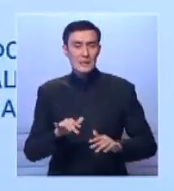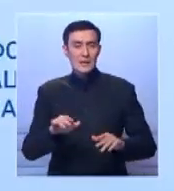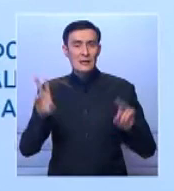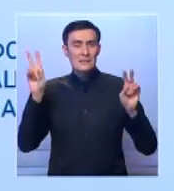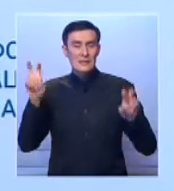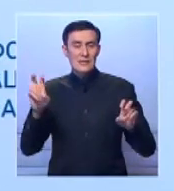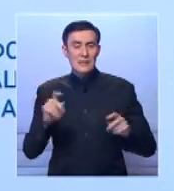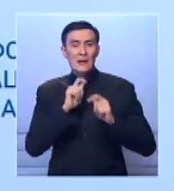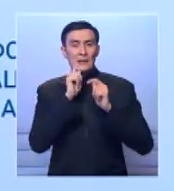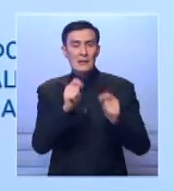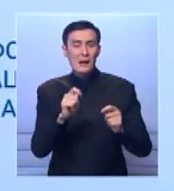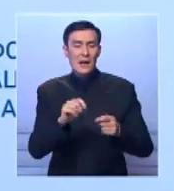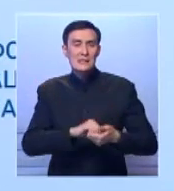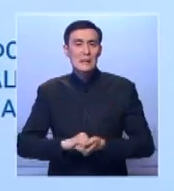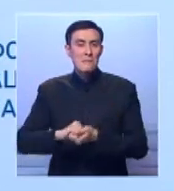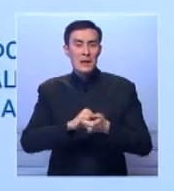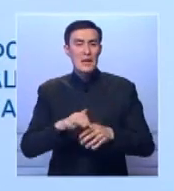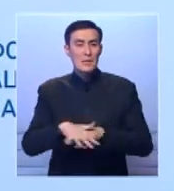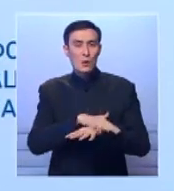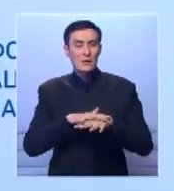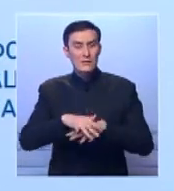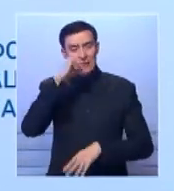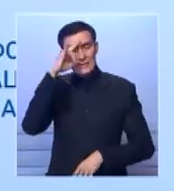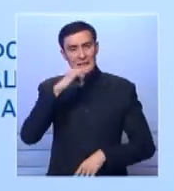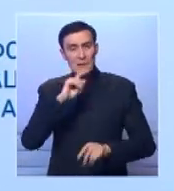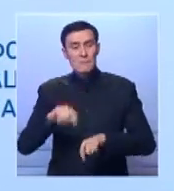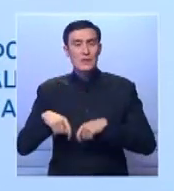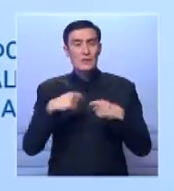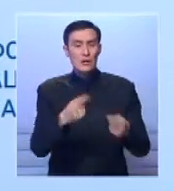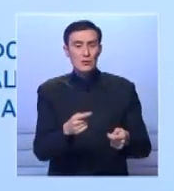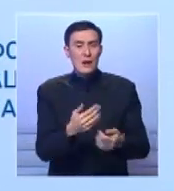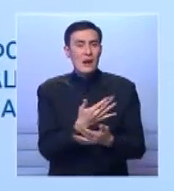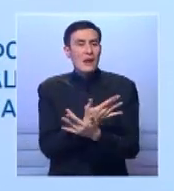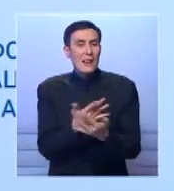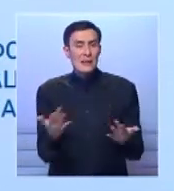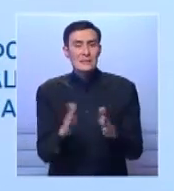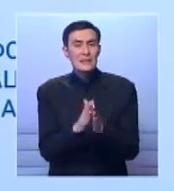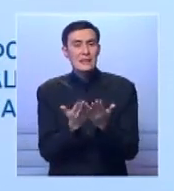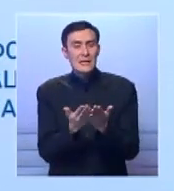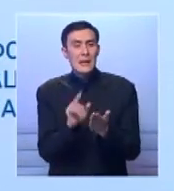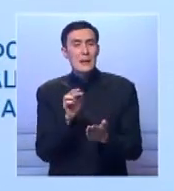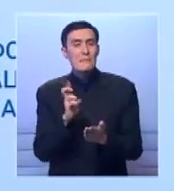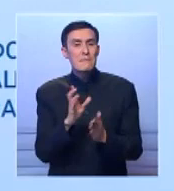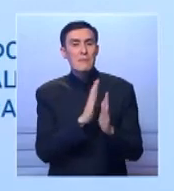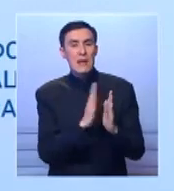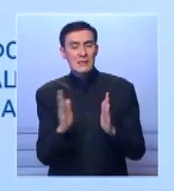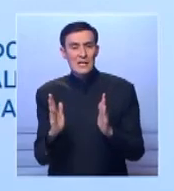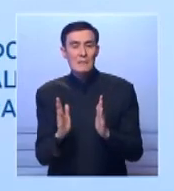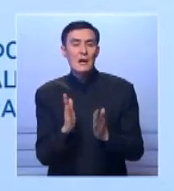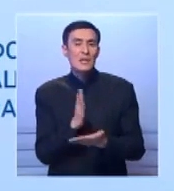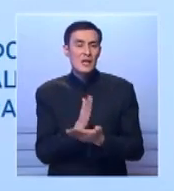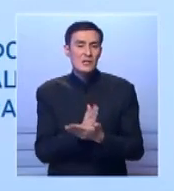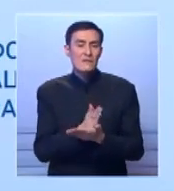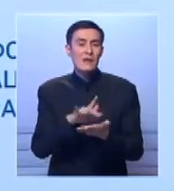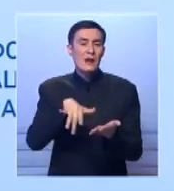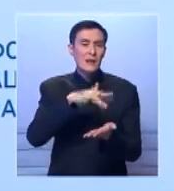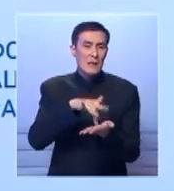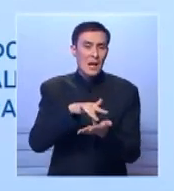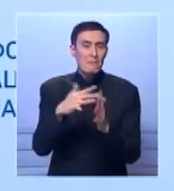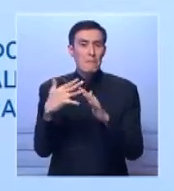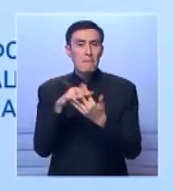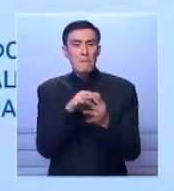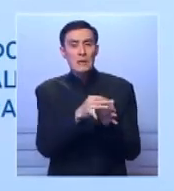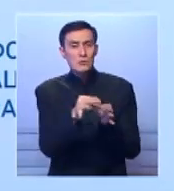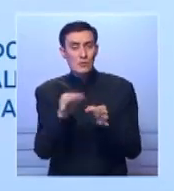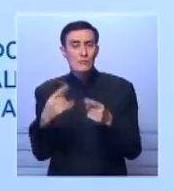«Дар Ассамблеи народа Казахстана». Предусматривает передачу коллекции книг библиотекам, расположенным в городах, поселках